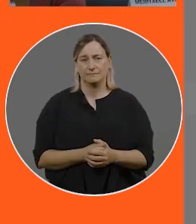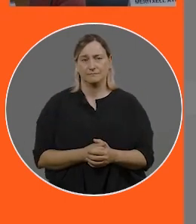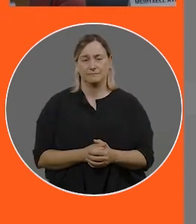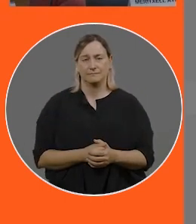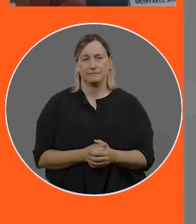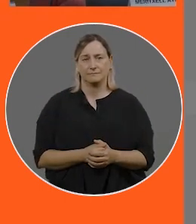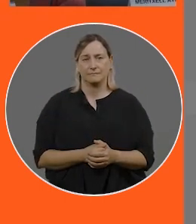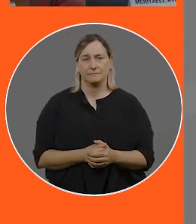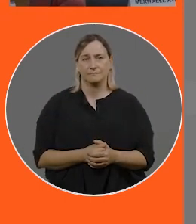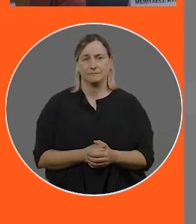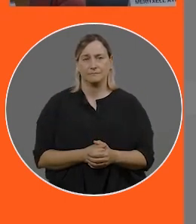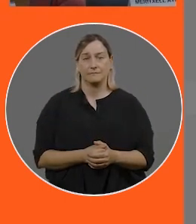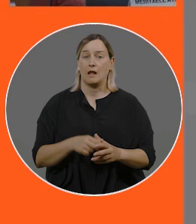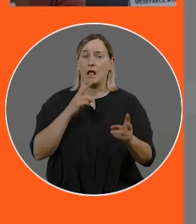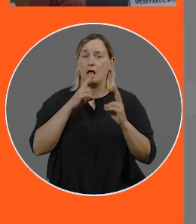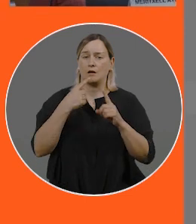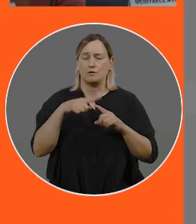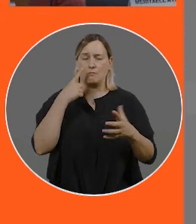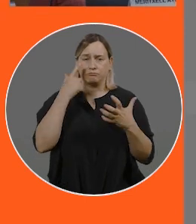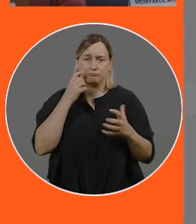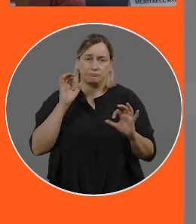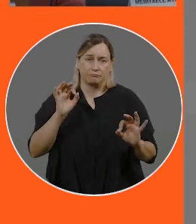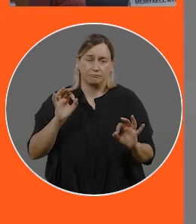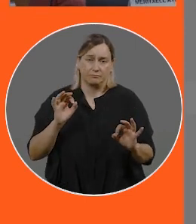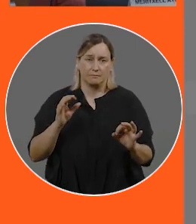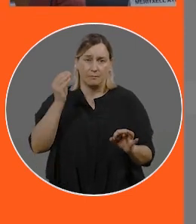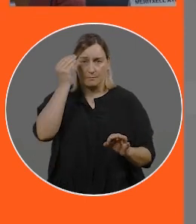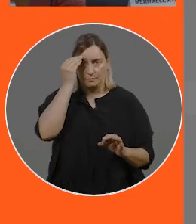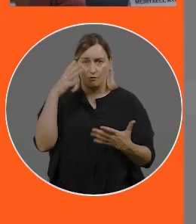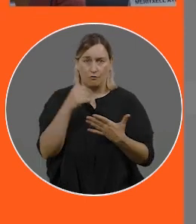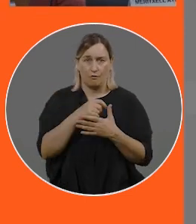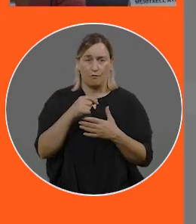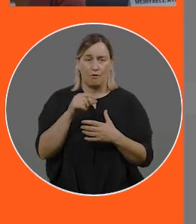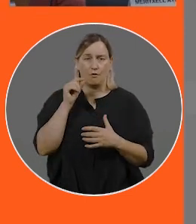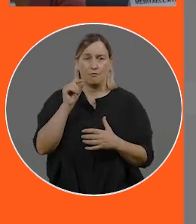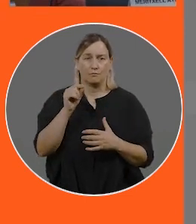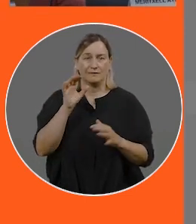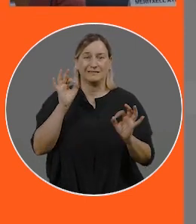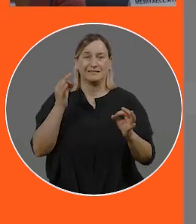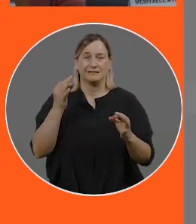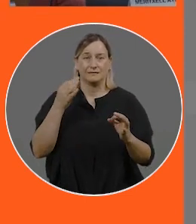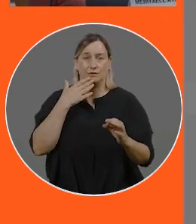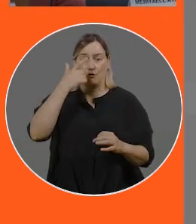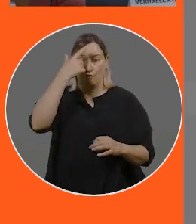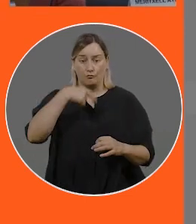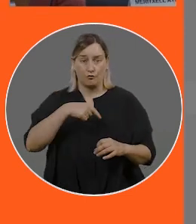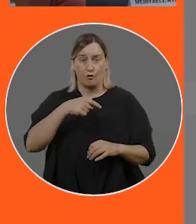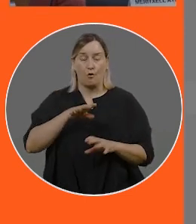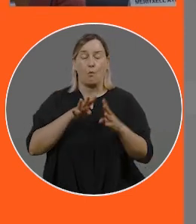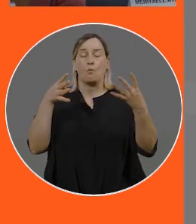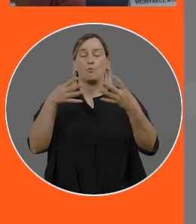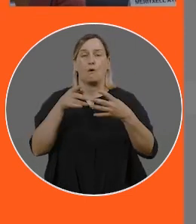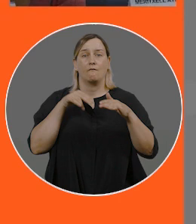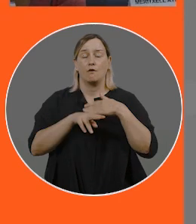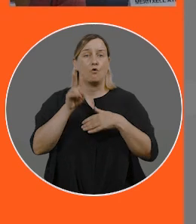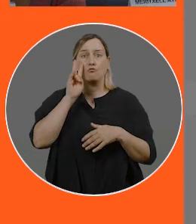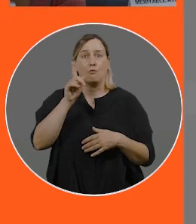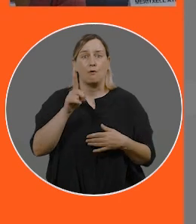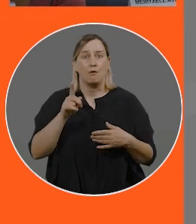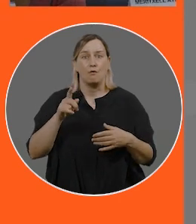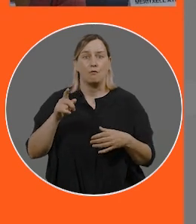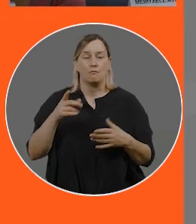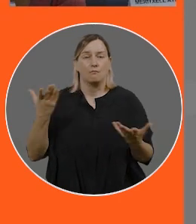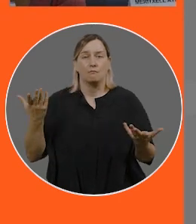Vaig a dir una cosa que és molt òbvia, però crec que hem de partir d'aquesta premissa, que és que jo entro a una web i no l'estic veient.